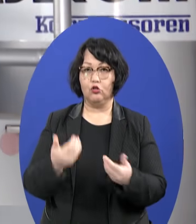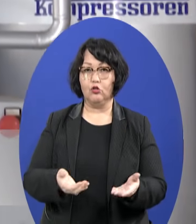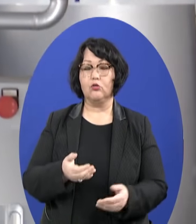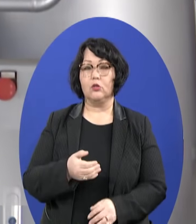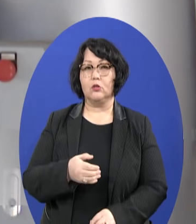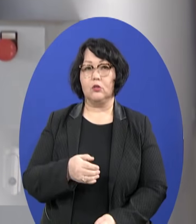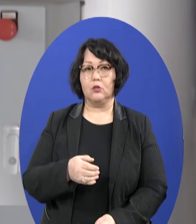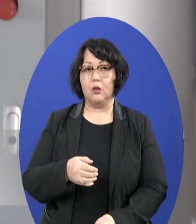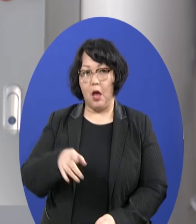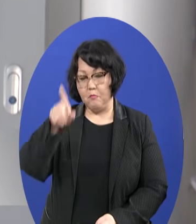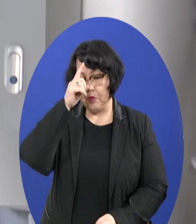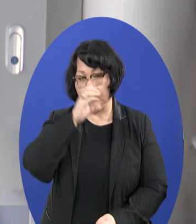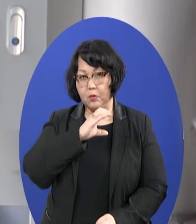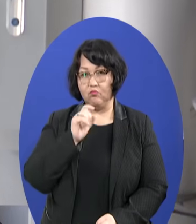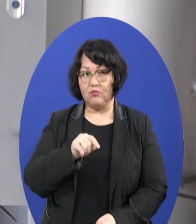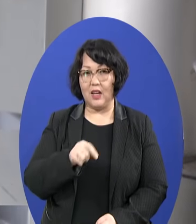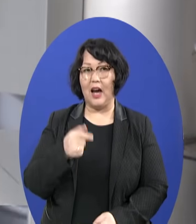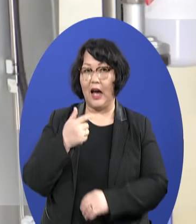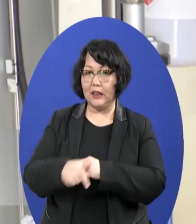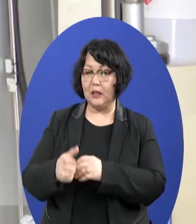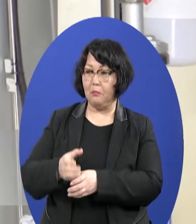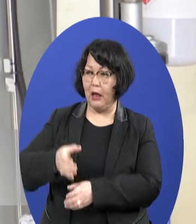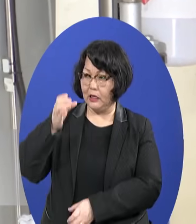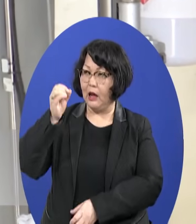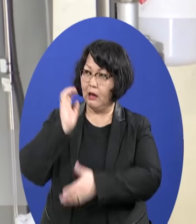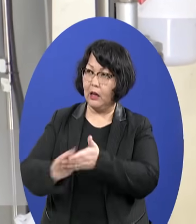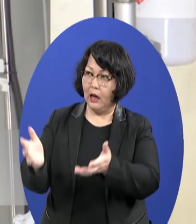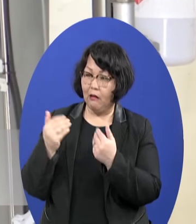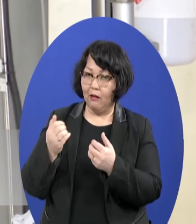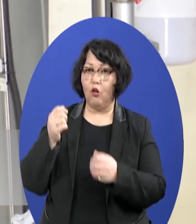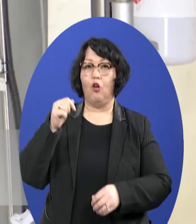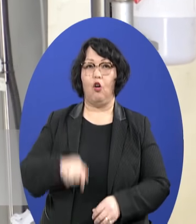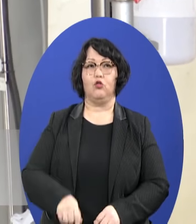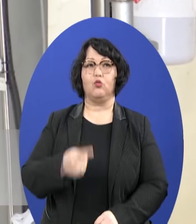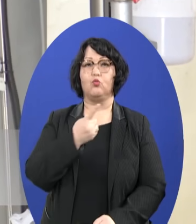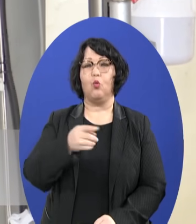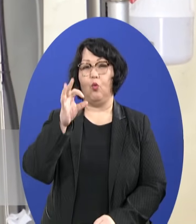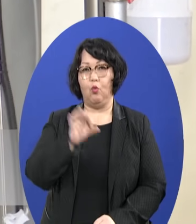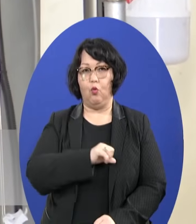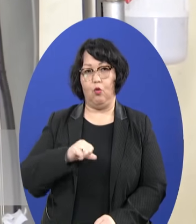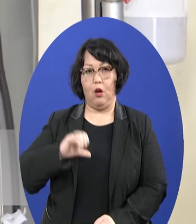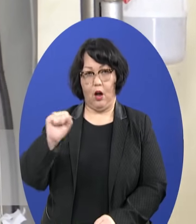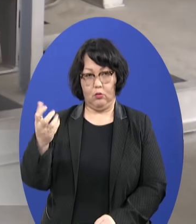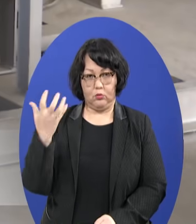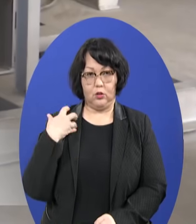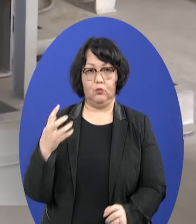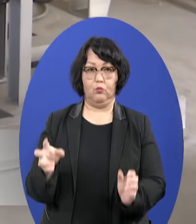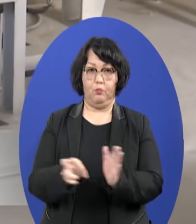гаднаас болон худалдаж авах байдлаар хүчил төрөгчийн асуудлаа шийддэг байсан бол одооноос нөөцөө 100% өөрөө хариуцах боломжтой болж байгаа юм